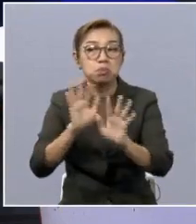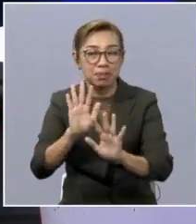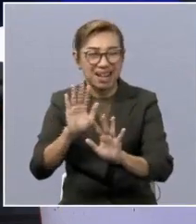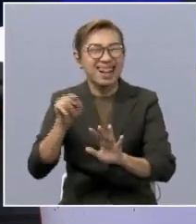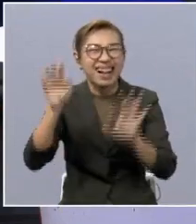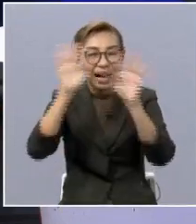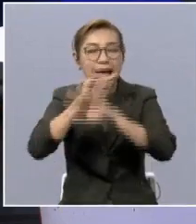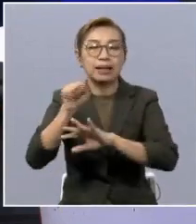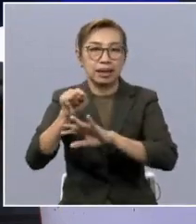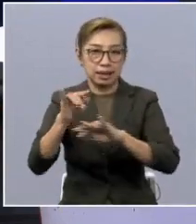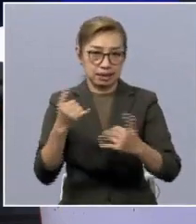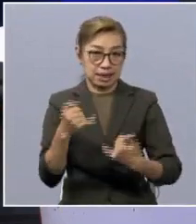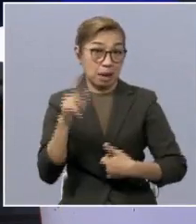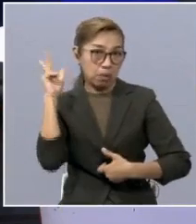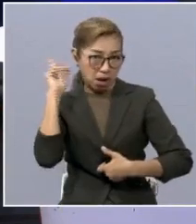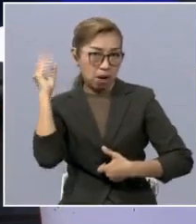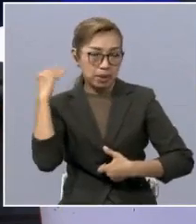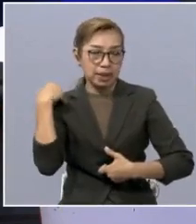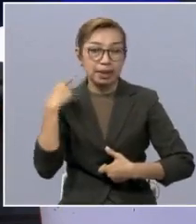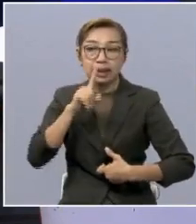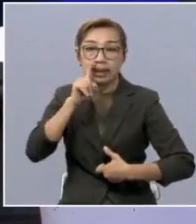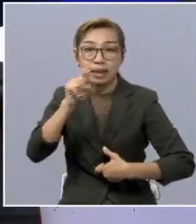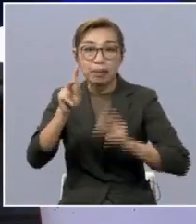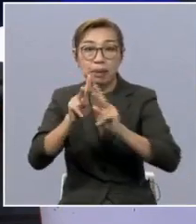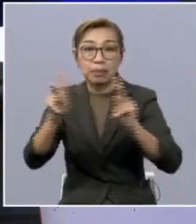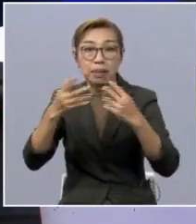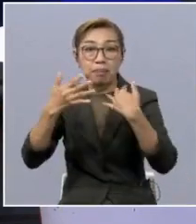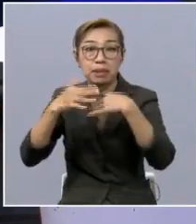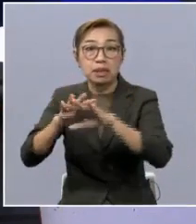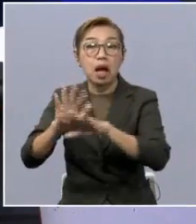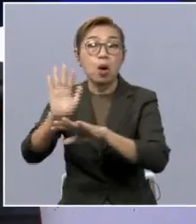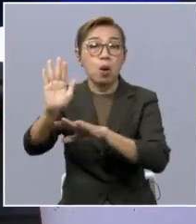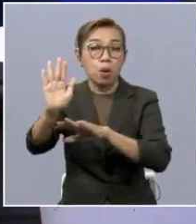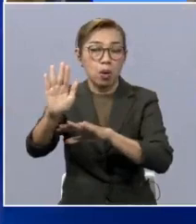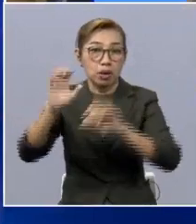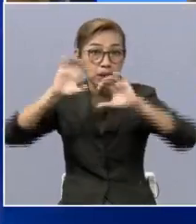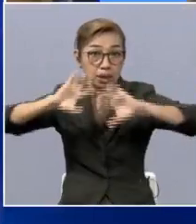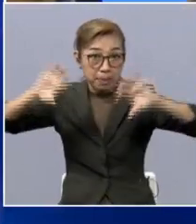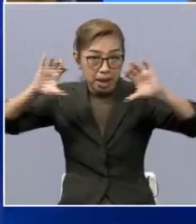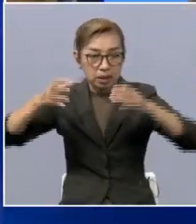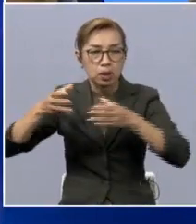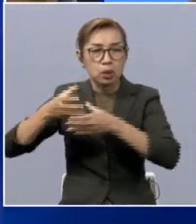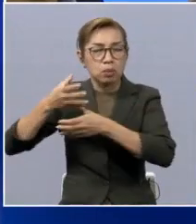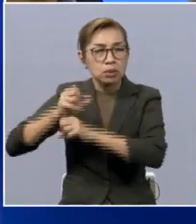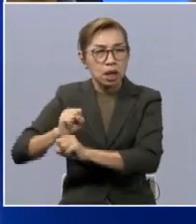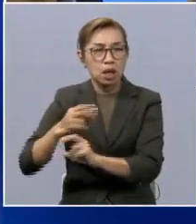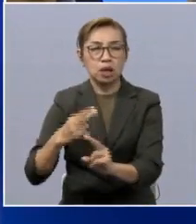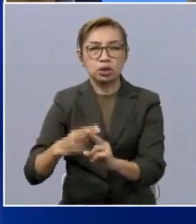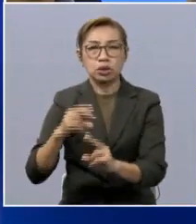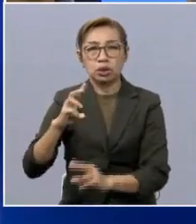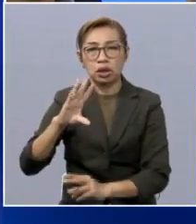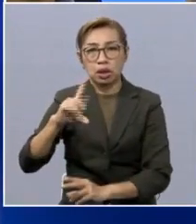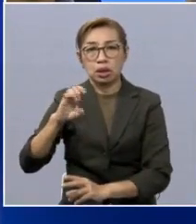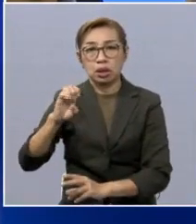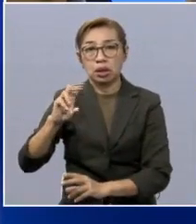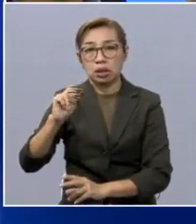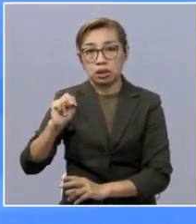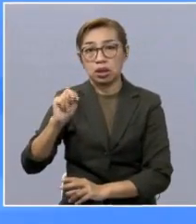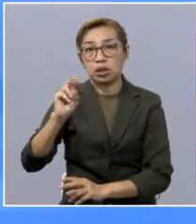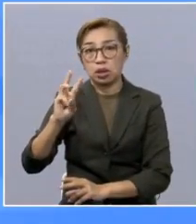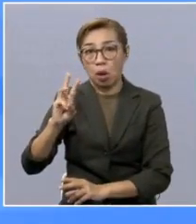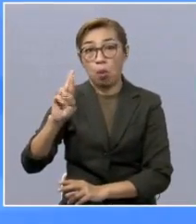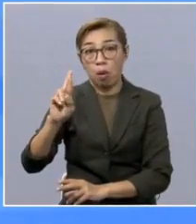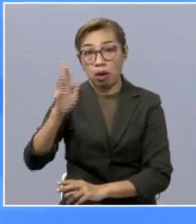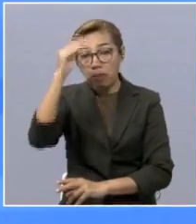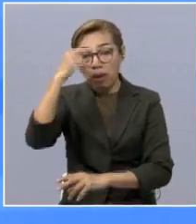ฝั่งของวิปรัฐบาลนะครับล่าสุดคุณชินวรบุญเกียรติครับส.ส.นครศรีธรรมราชพรรคประชาธิปัตย์นะครับก็อยู่ในฐานะรองประธานวิ